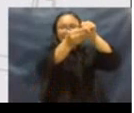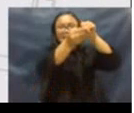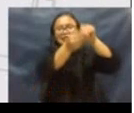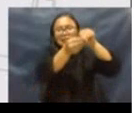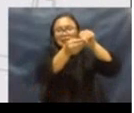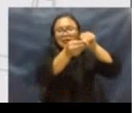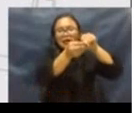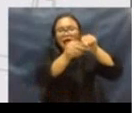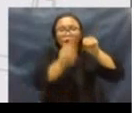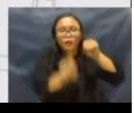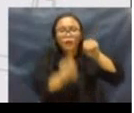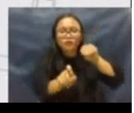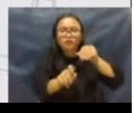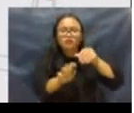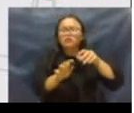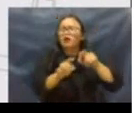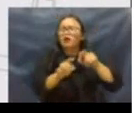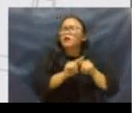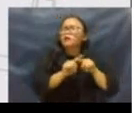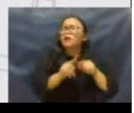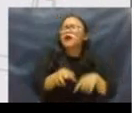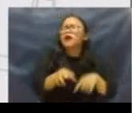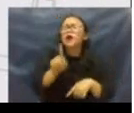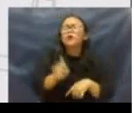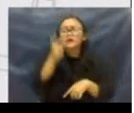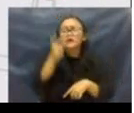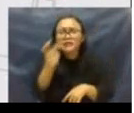datanya harus dijaga kualitasnya supaya